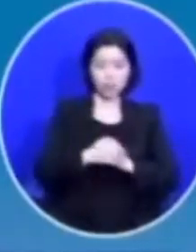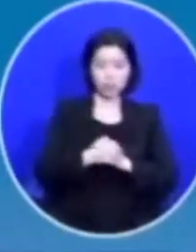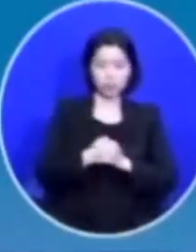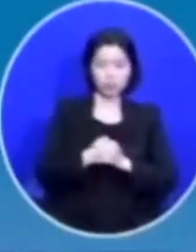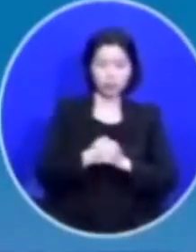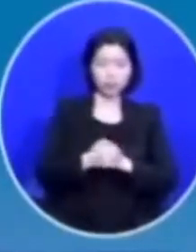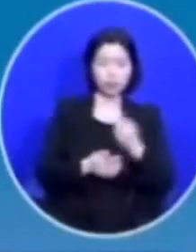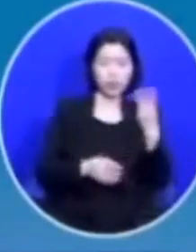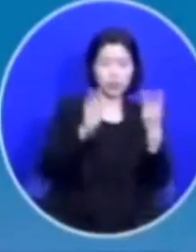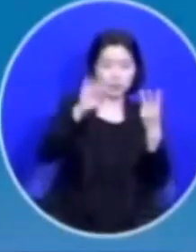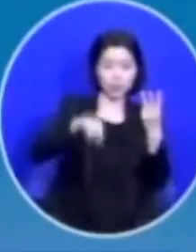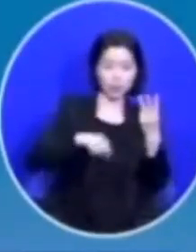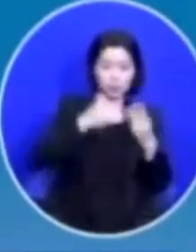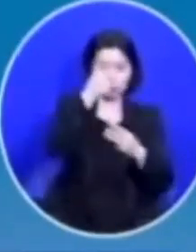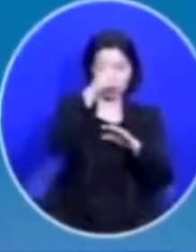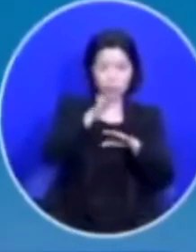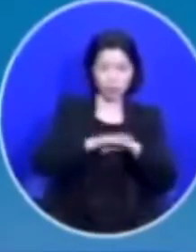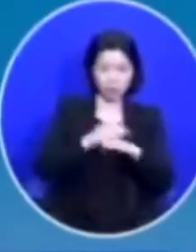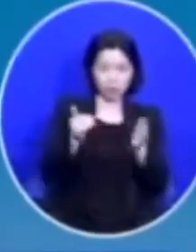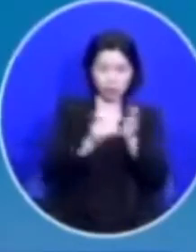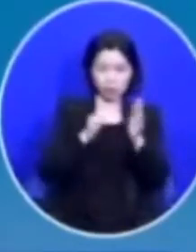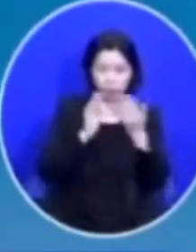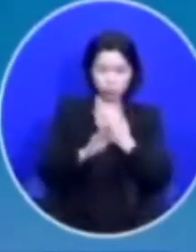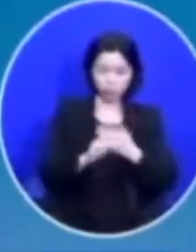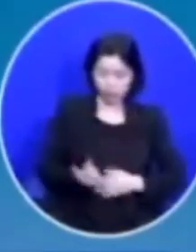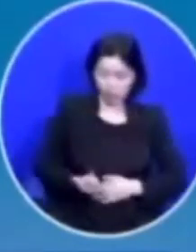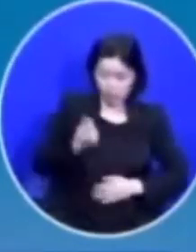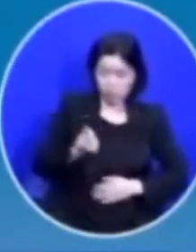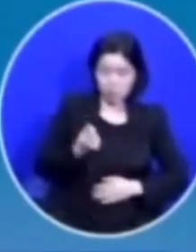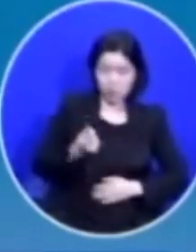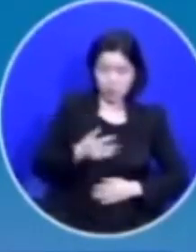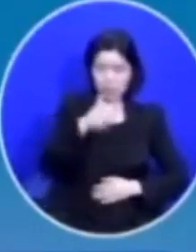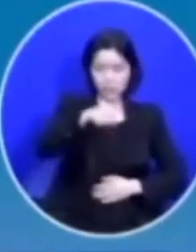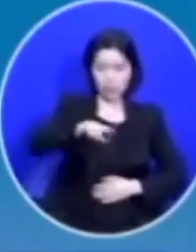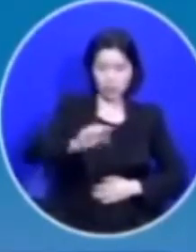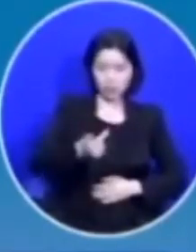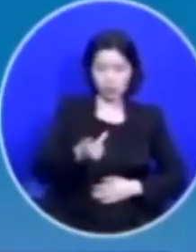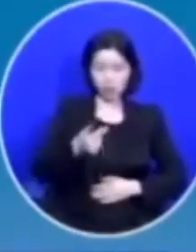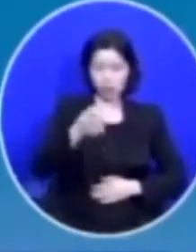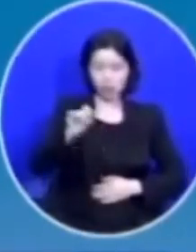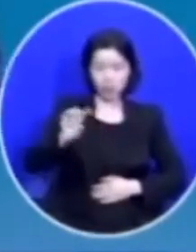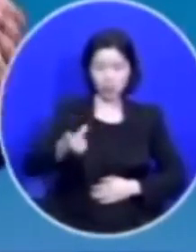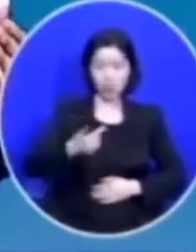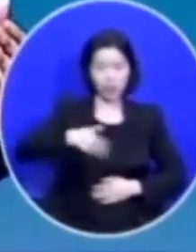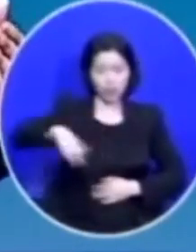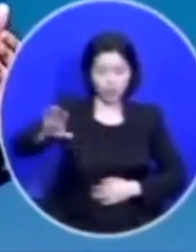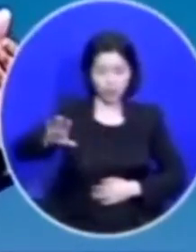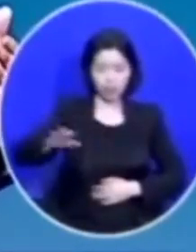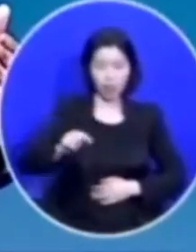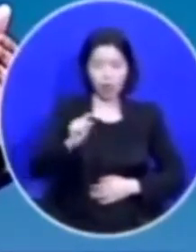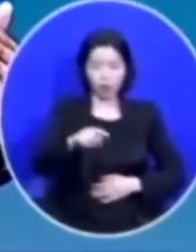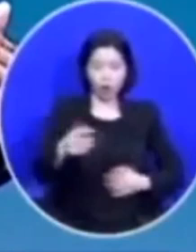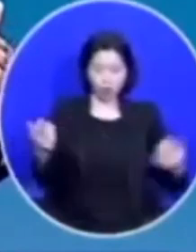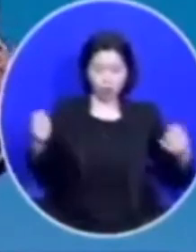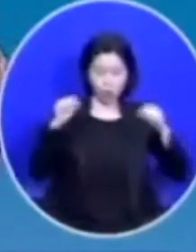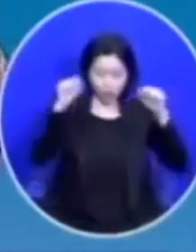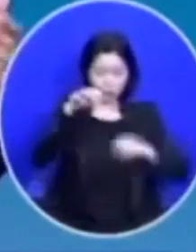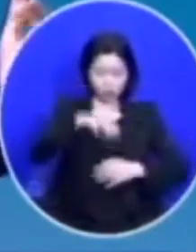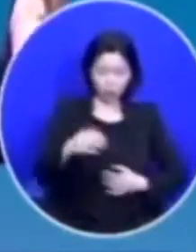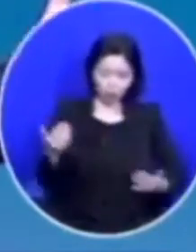3부 예배가 끝나고 불이 나게 천안 5 내려 를 갖습니다 유관순 체육관 에 도착을 해 보니까